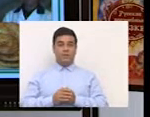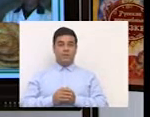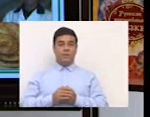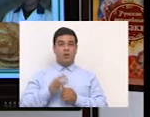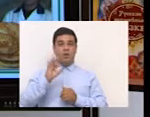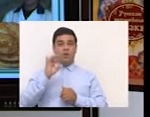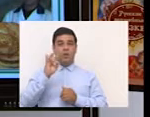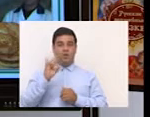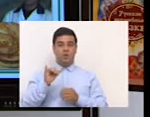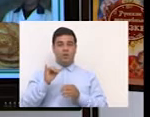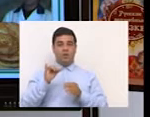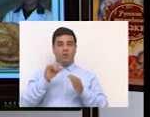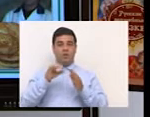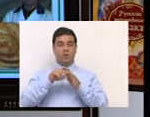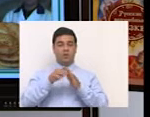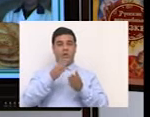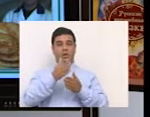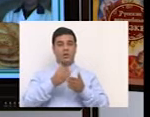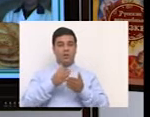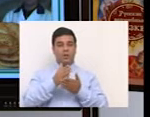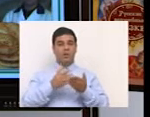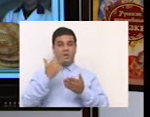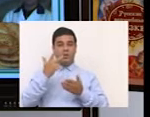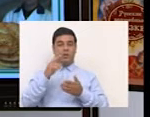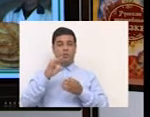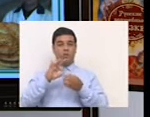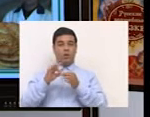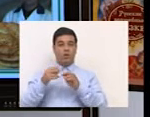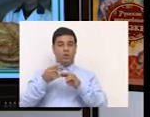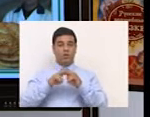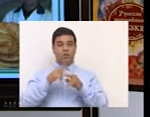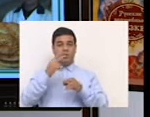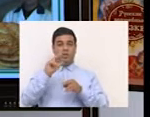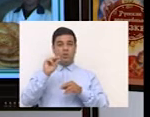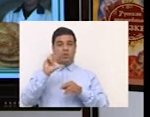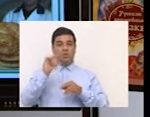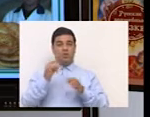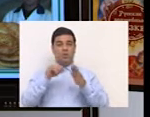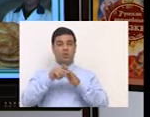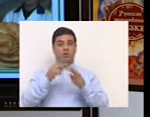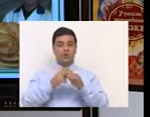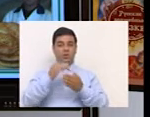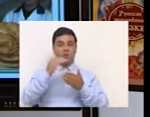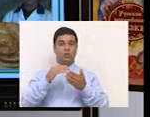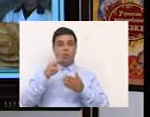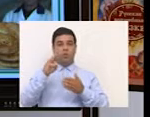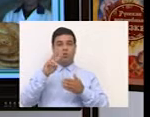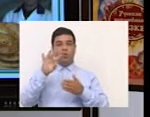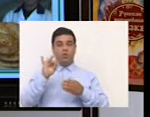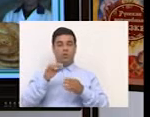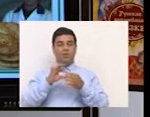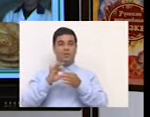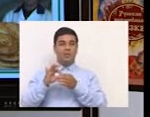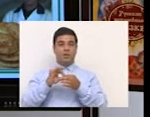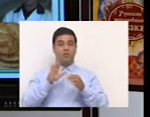они разрезают. Три предложения, три части. Между ними основы то ли. Союз – вот